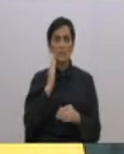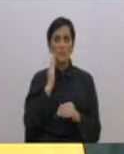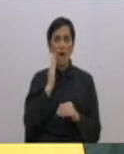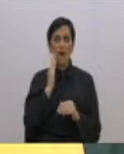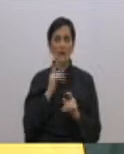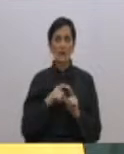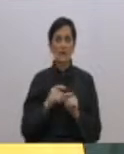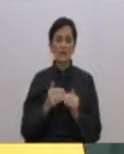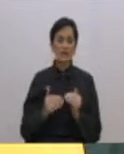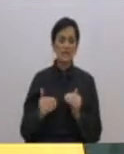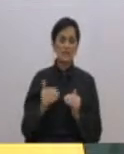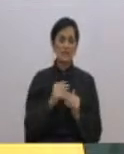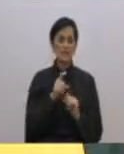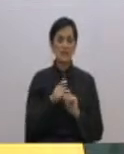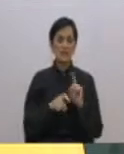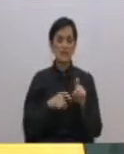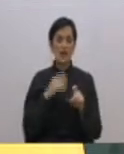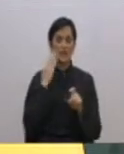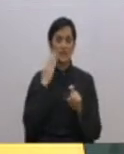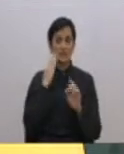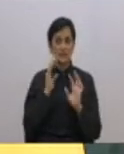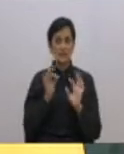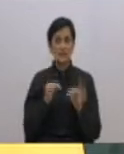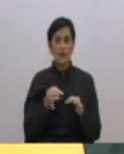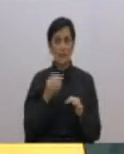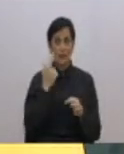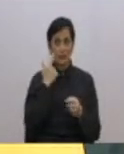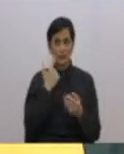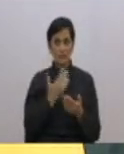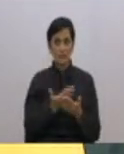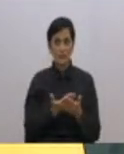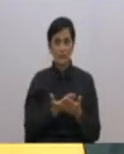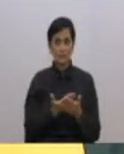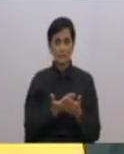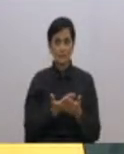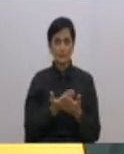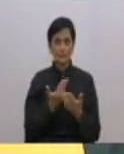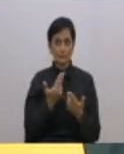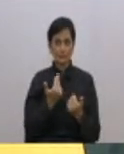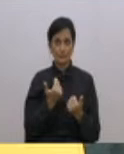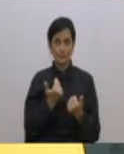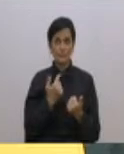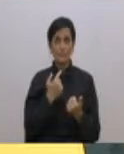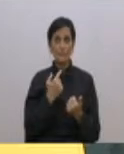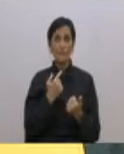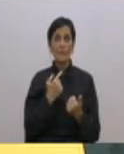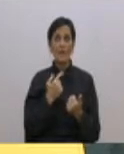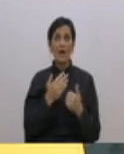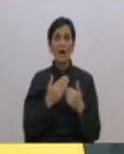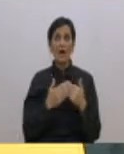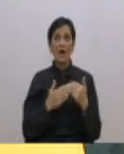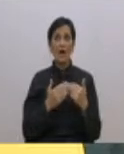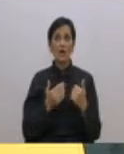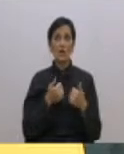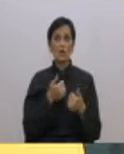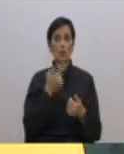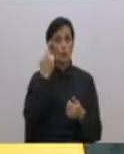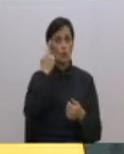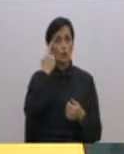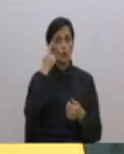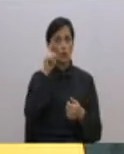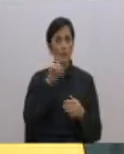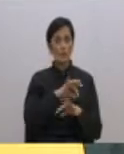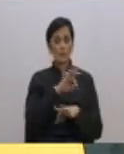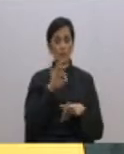გადადგმული ნაბიჯი სამართლებრივი თვალსაზრისით და ხმას უწყობს იმ ინოვაციურ პროექტებს,